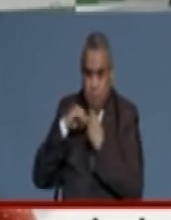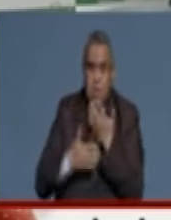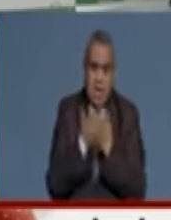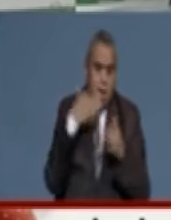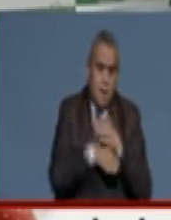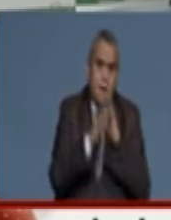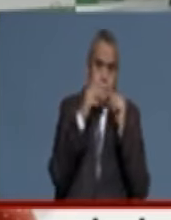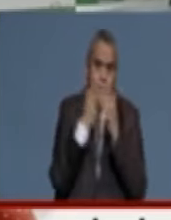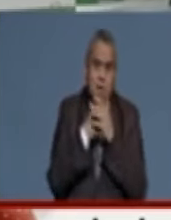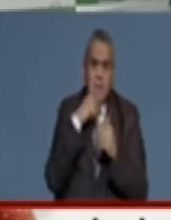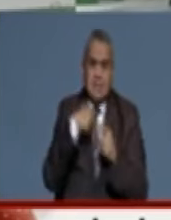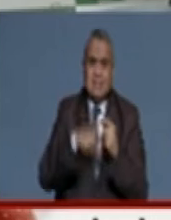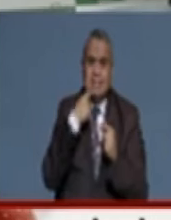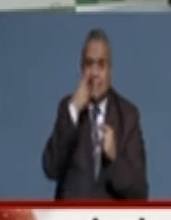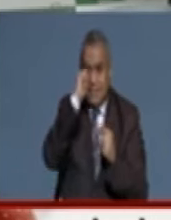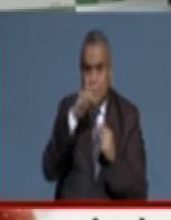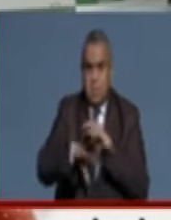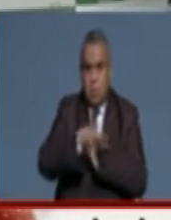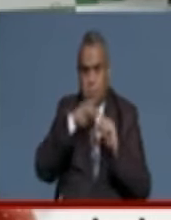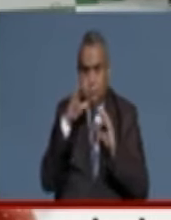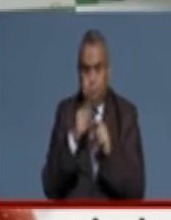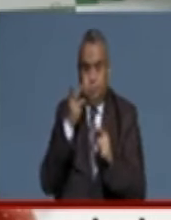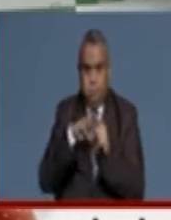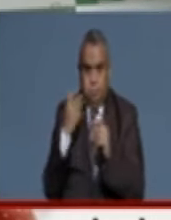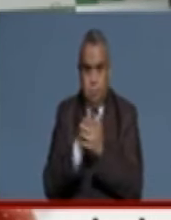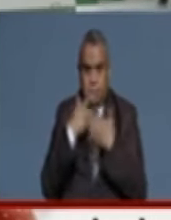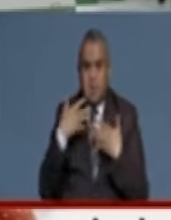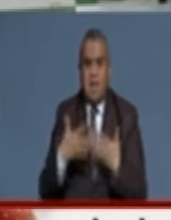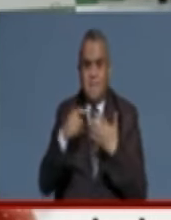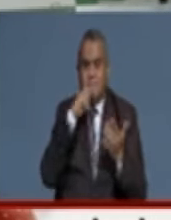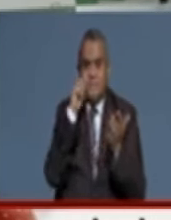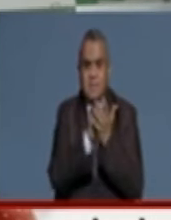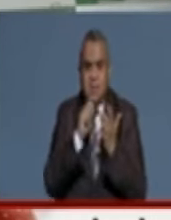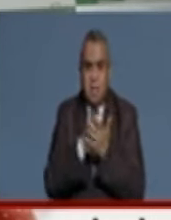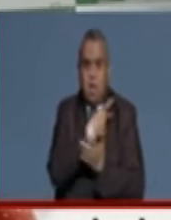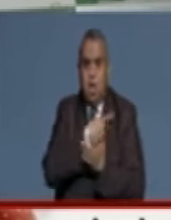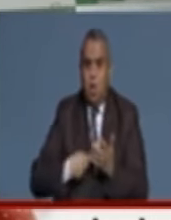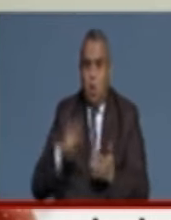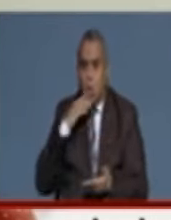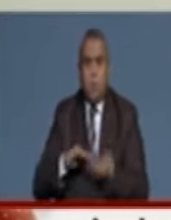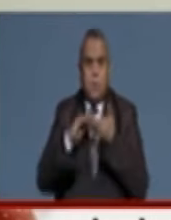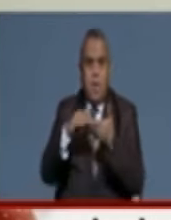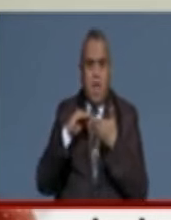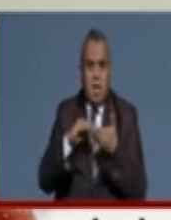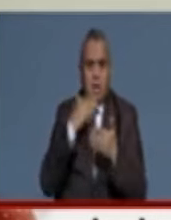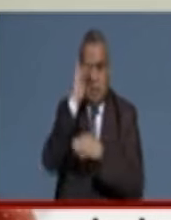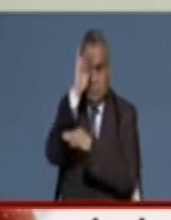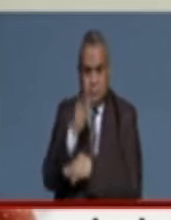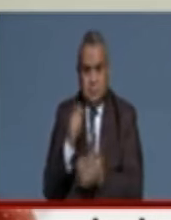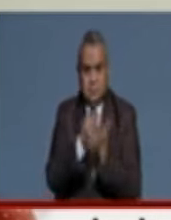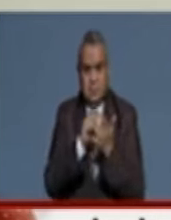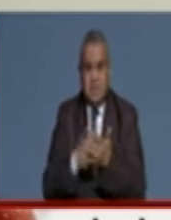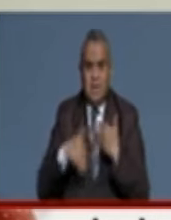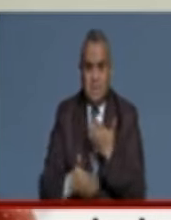من الخام سنويا، بالإضافة لتسهيل كافة الإجراءات الحكومية، وده وفر علينا وقت ومجهود كبير في افتتاح